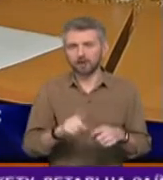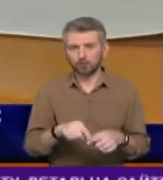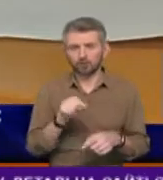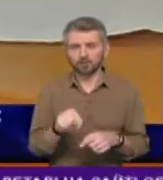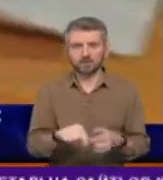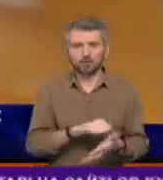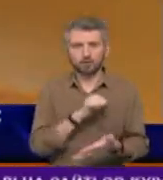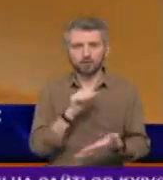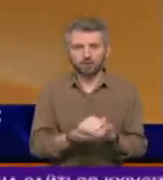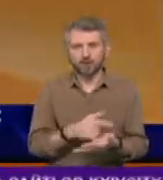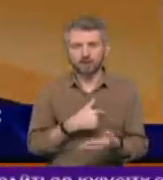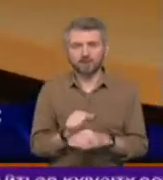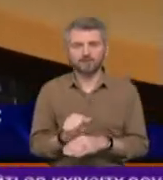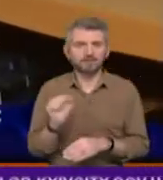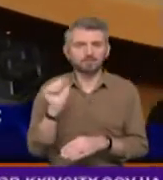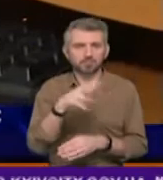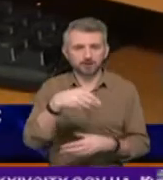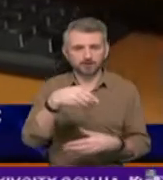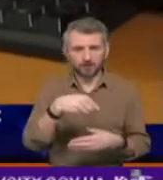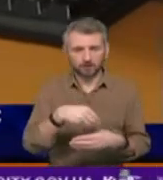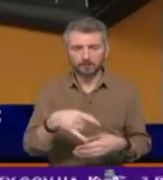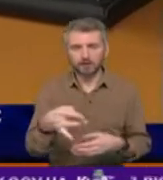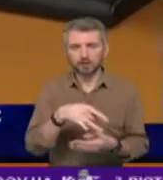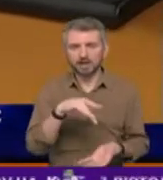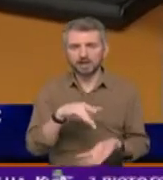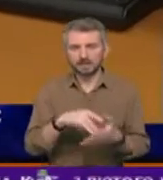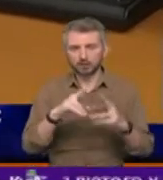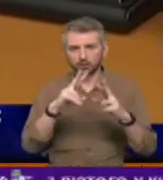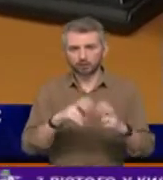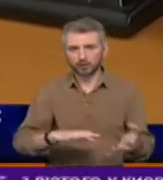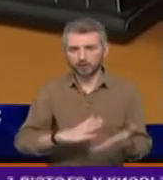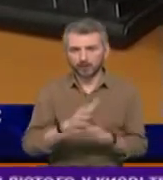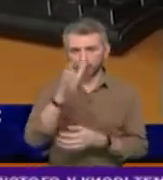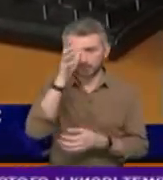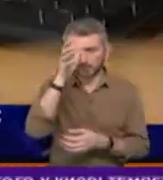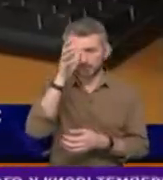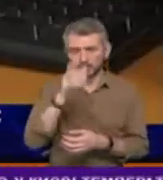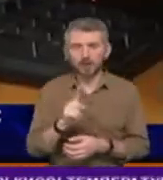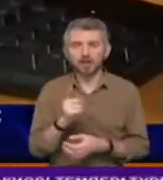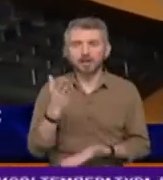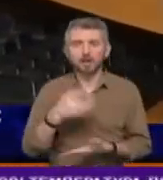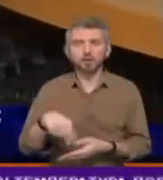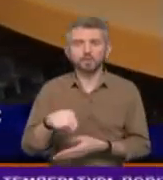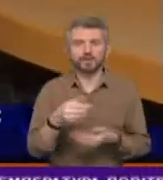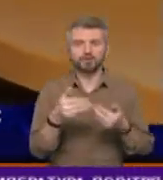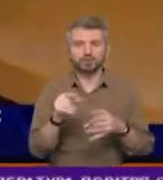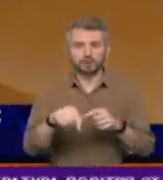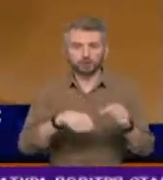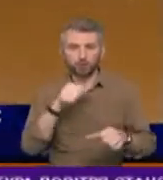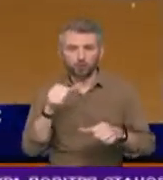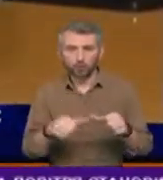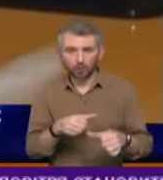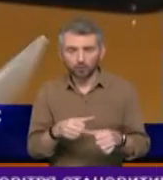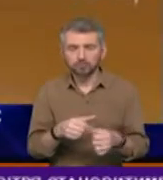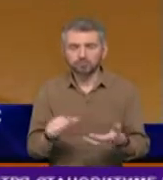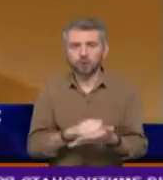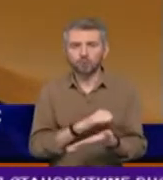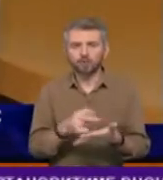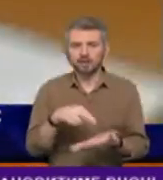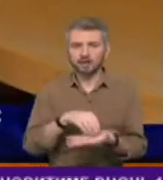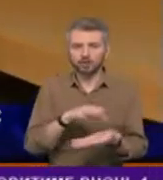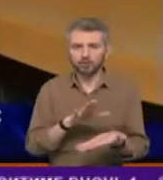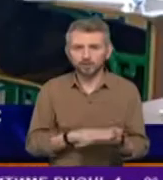аудіюванням на ЗНО в англійської мови. Знаєте, я скажу так, що... Це такий був хід сезону, в Києві, не знаю, як в інших містах. Будь-яке нововведення, в якій би сфері